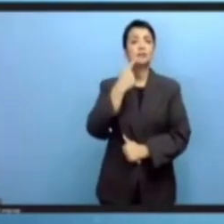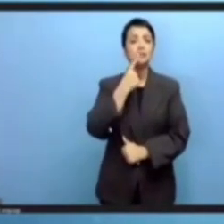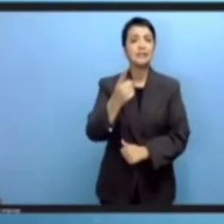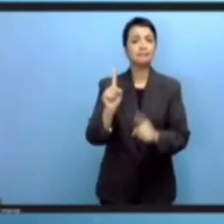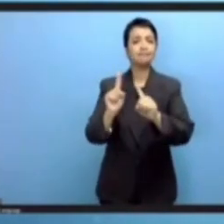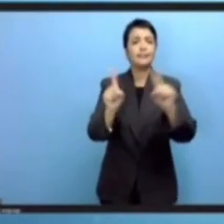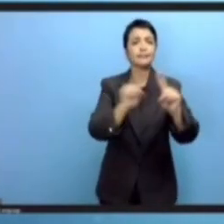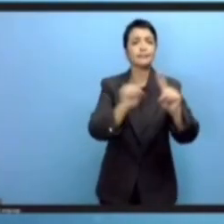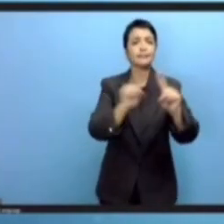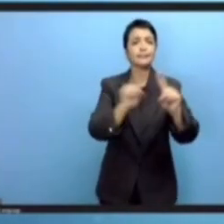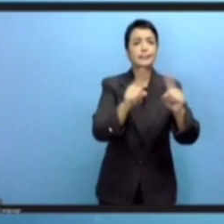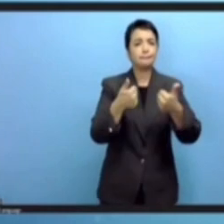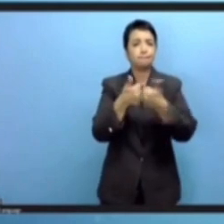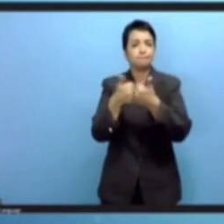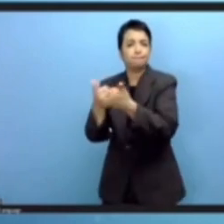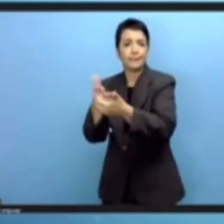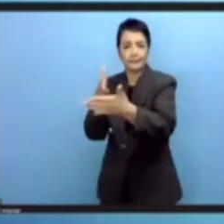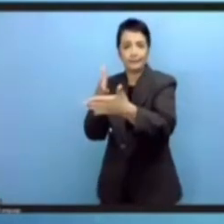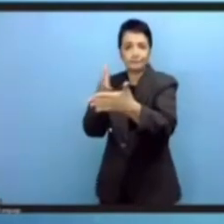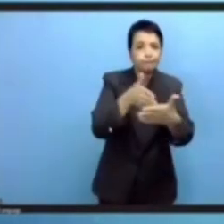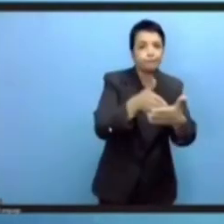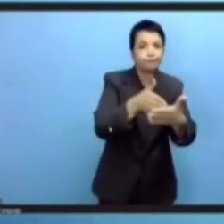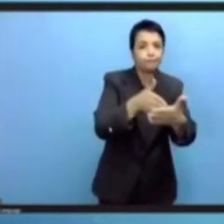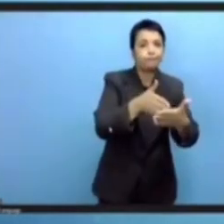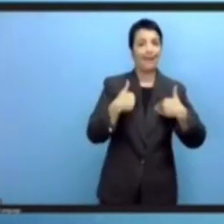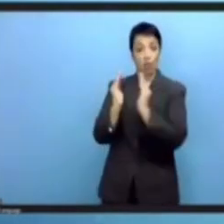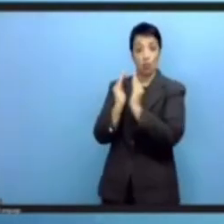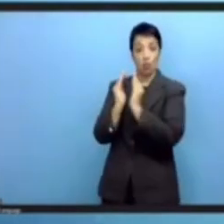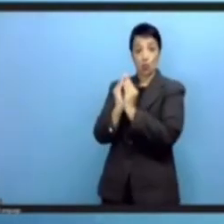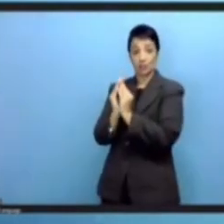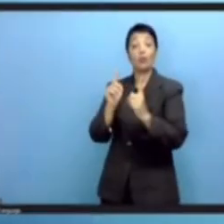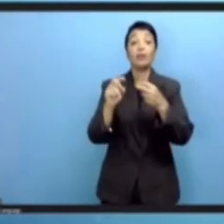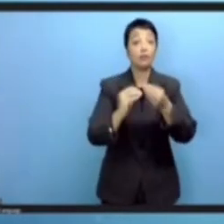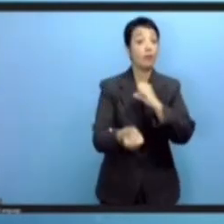mentionné l'ensemble des défis que nous connaissons dans ce domaine, mais il y a également